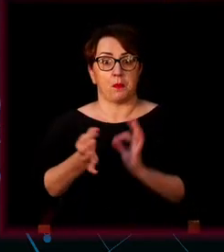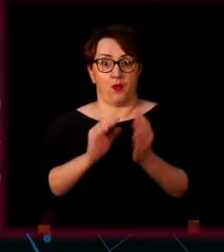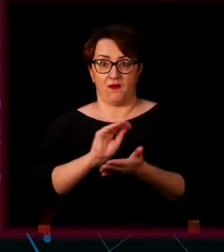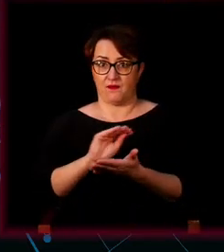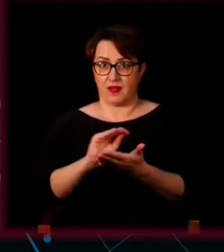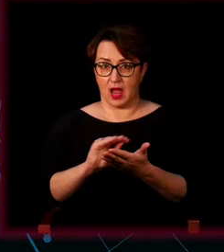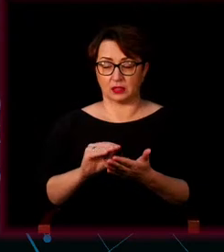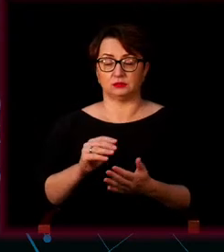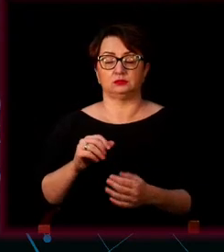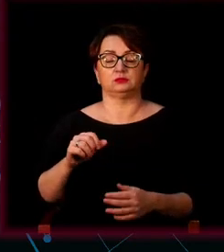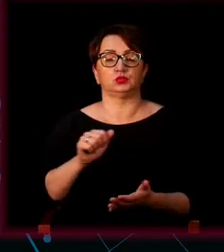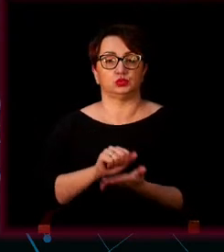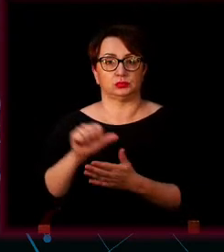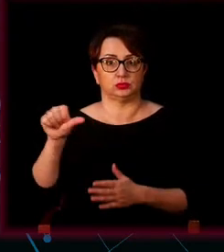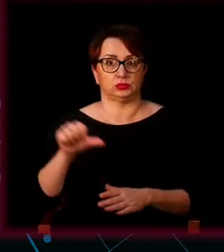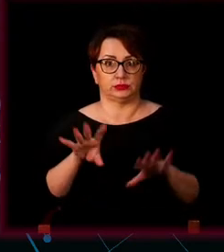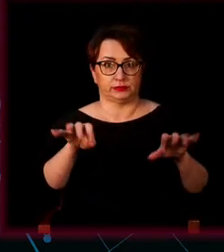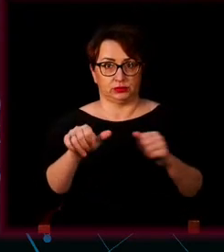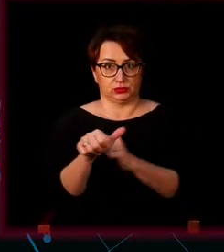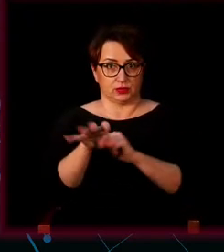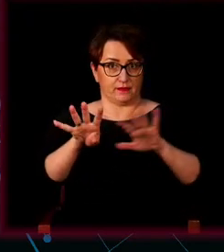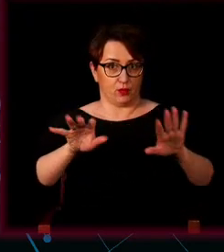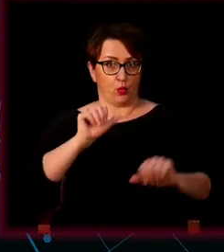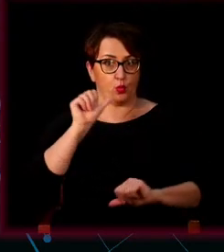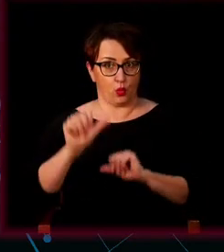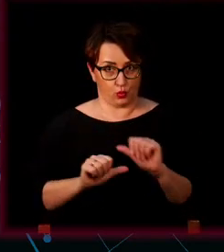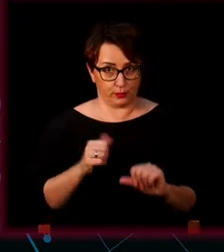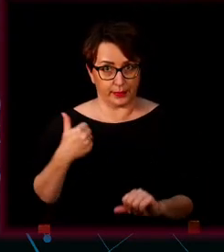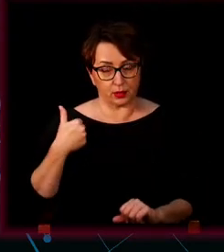jak mówię, wyszła w 1969 roku.